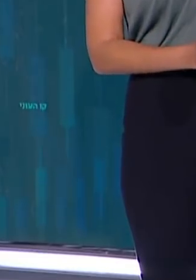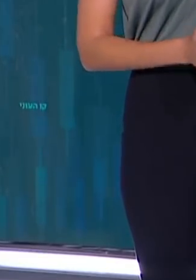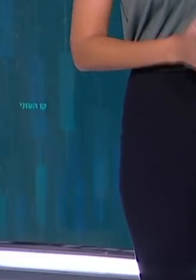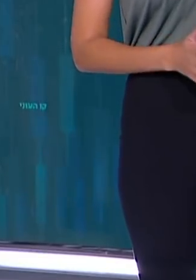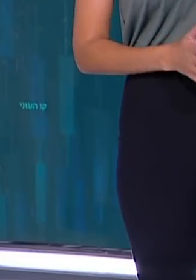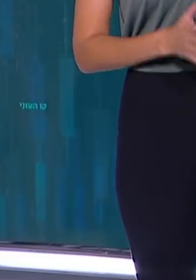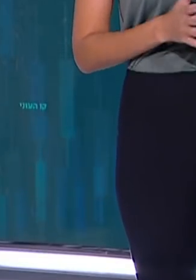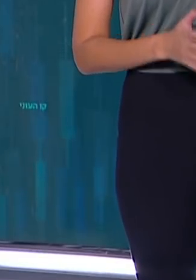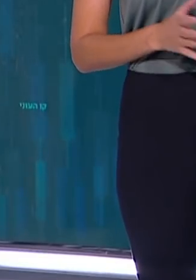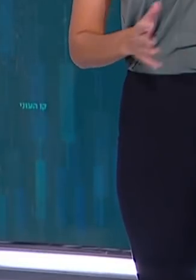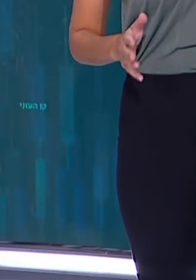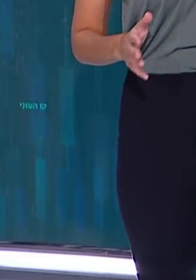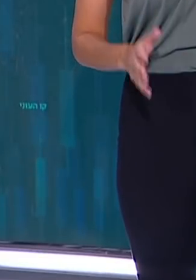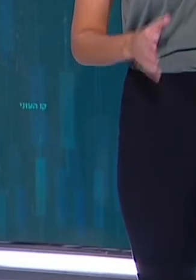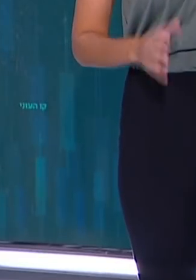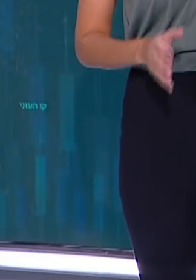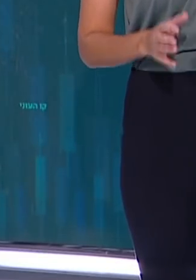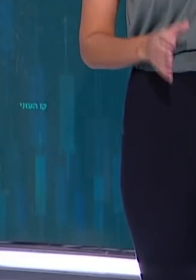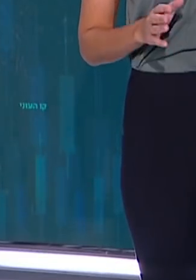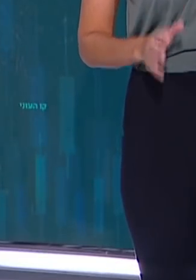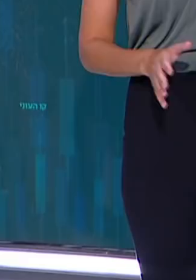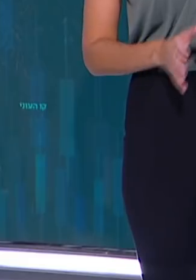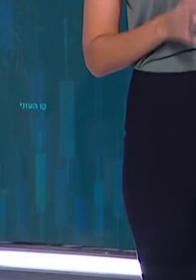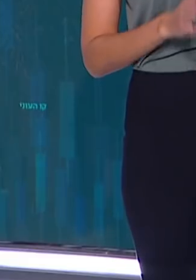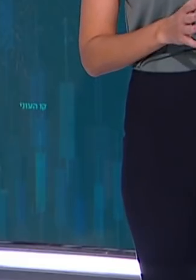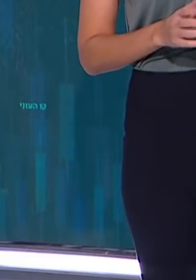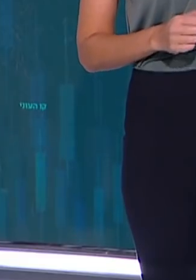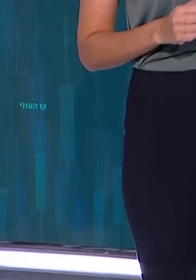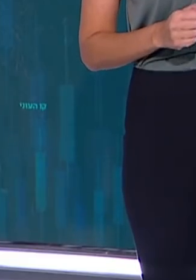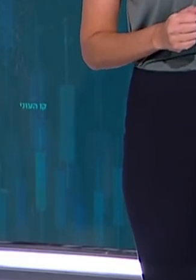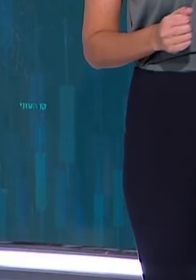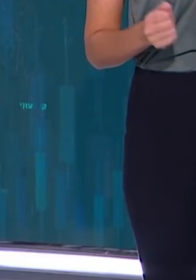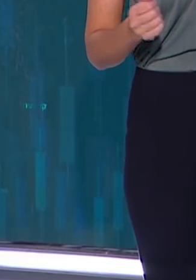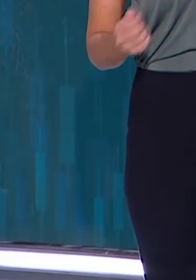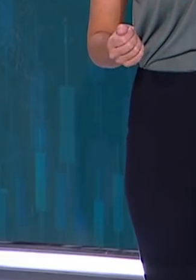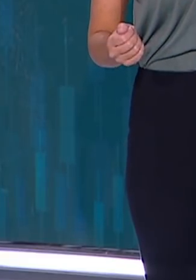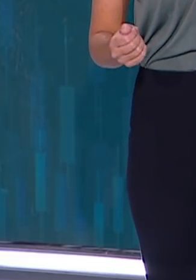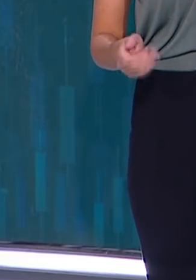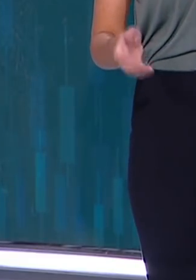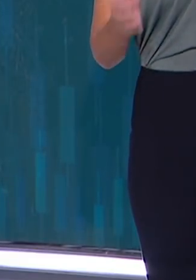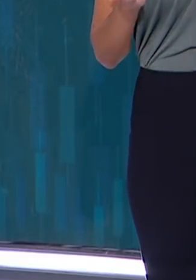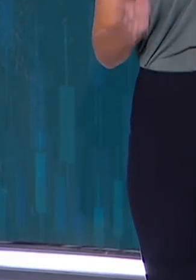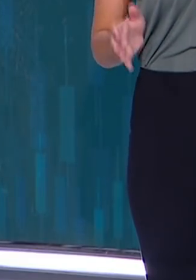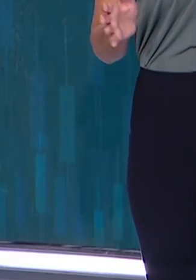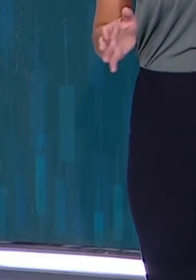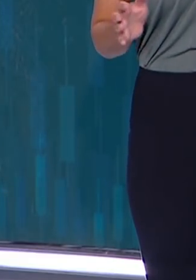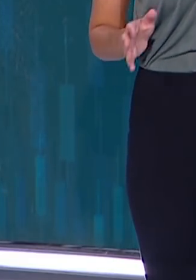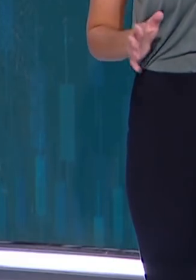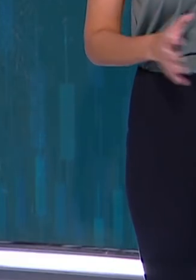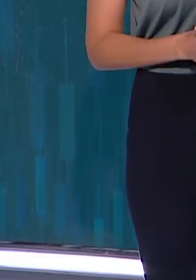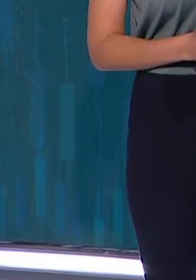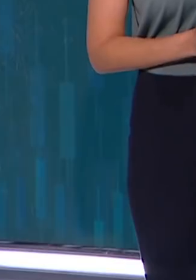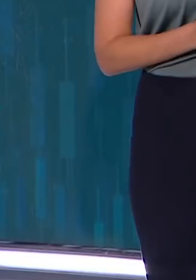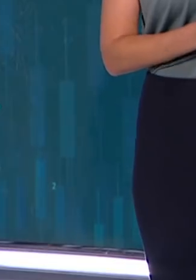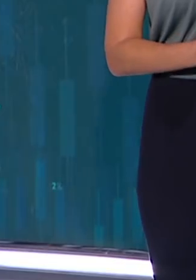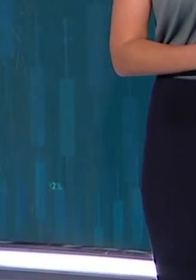הממשלה, נשארו לו 57 ימים להציג תוכנית רחבה להשתלטות על מחירי הדיור. שמעתם בעצמכם? הוא לא אופטימי בכלל